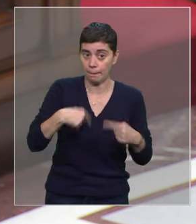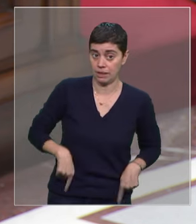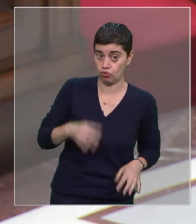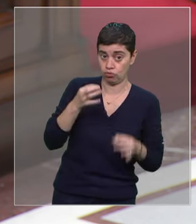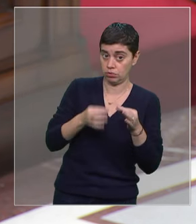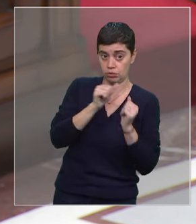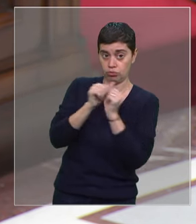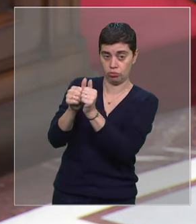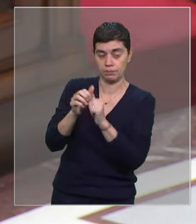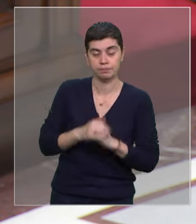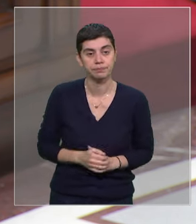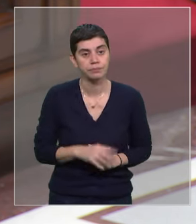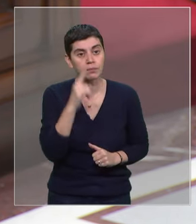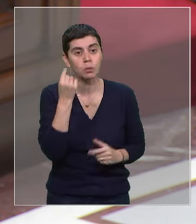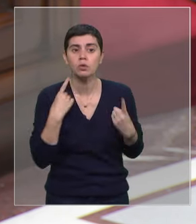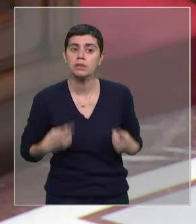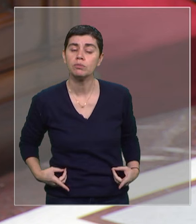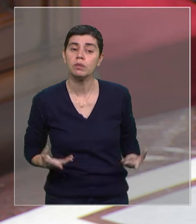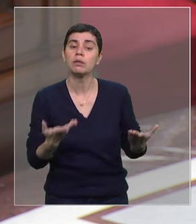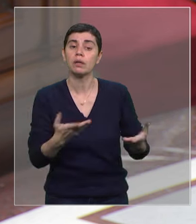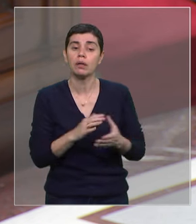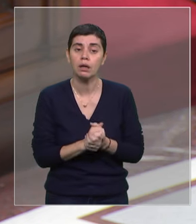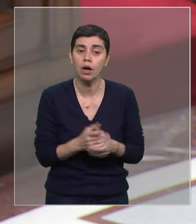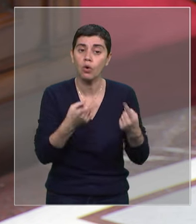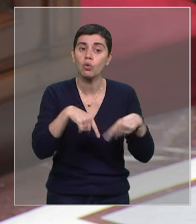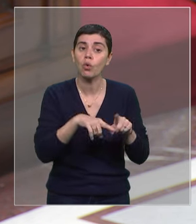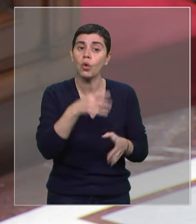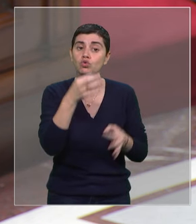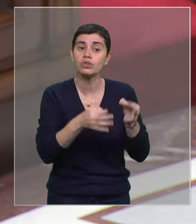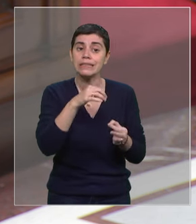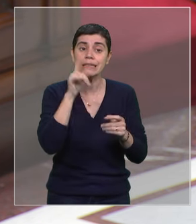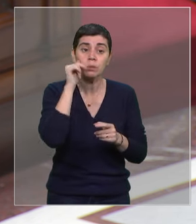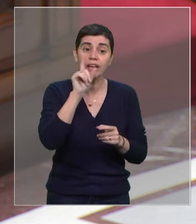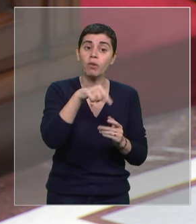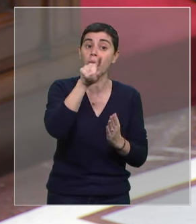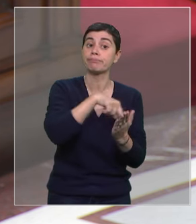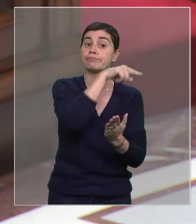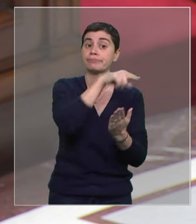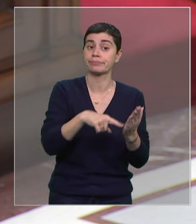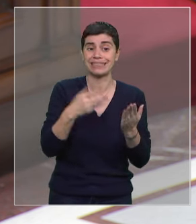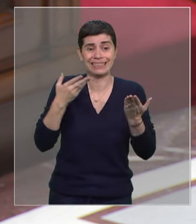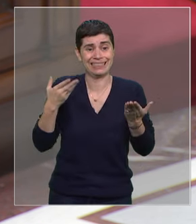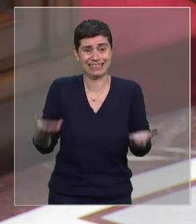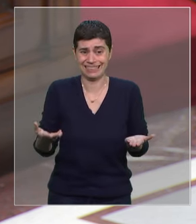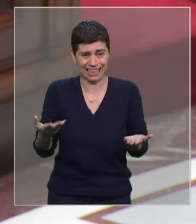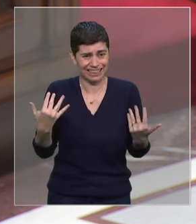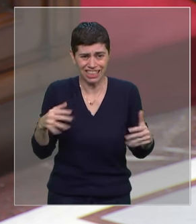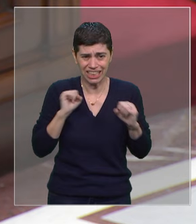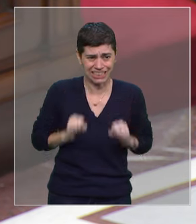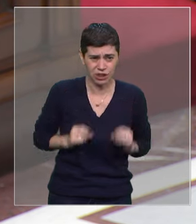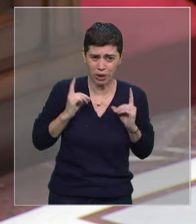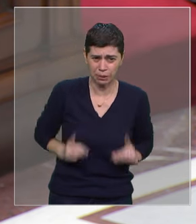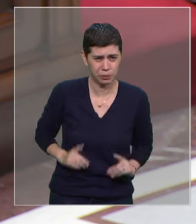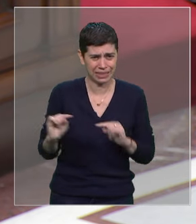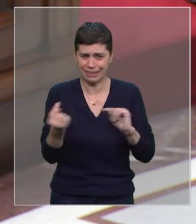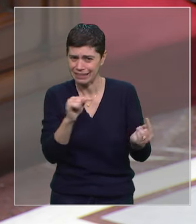Bernalicis, vous me demandez si la Cour de justice de la République doit être supprimée. C'est un débat constitutionnel qui a déjà été posé.